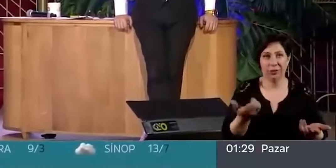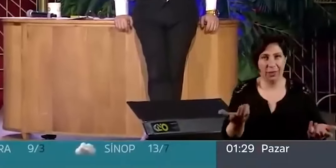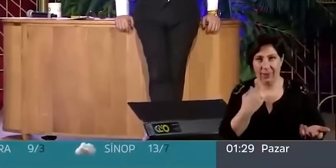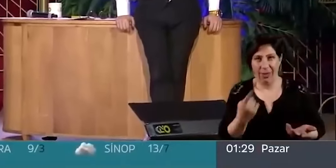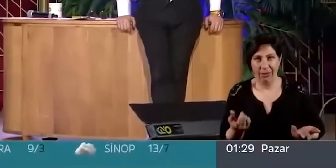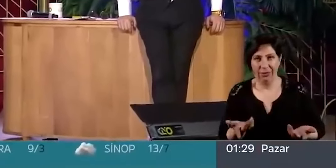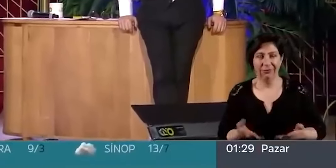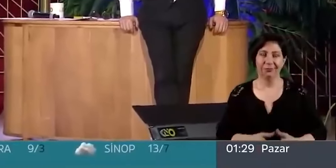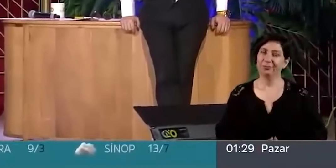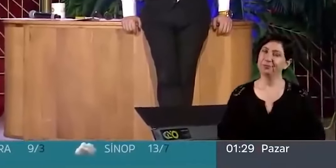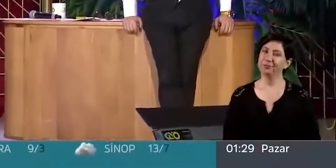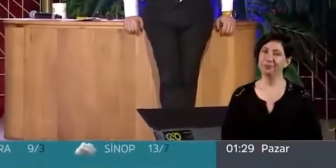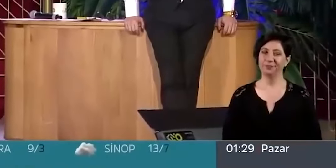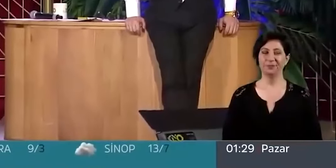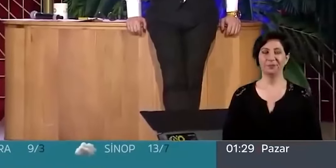suratına.